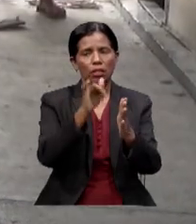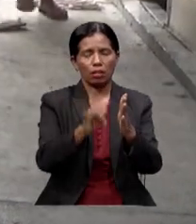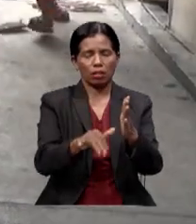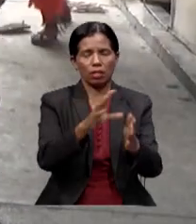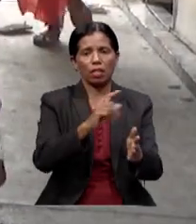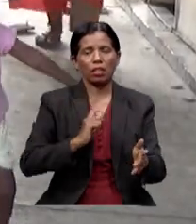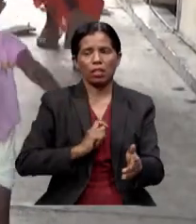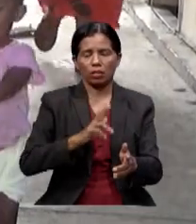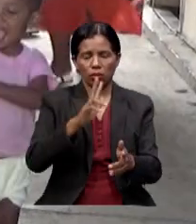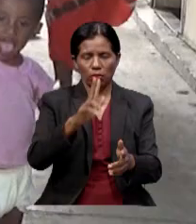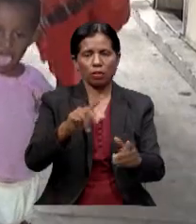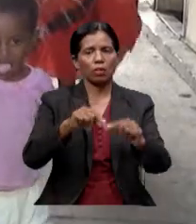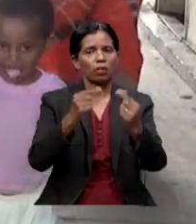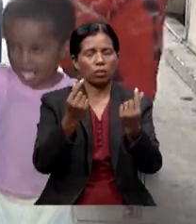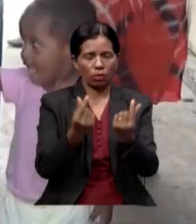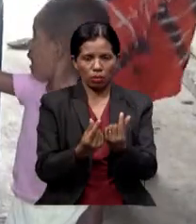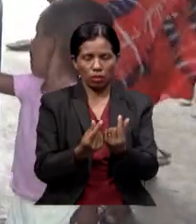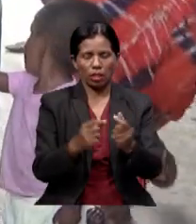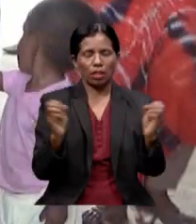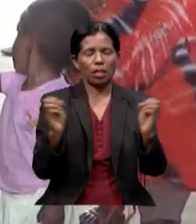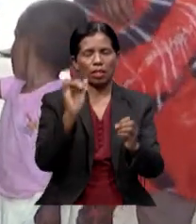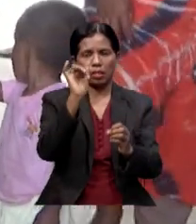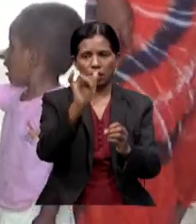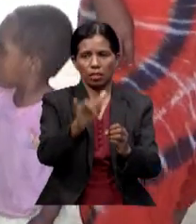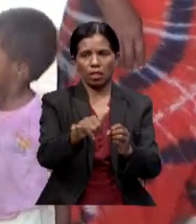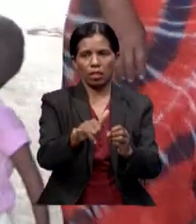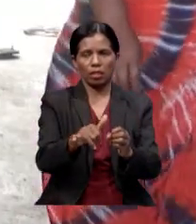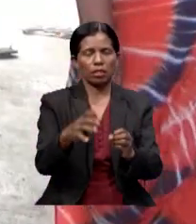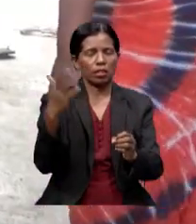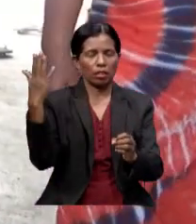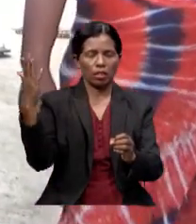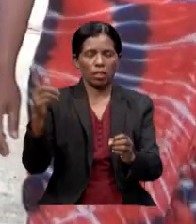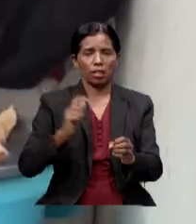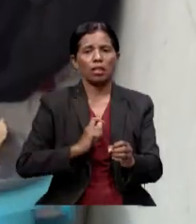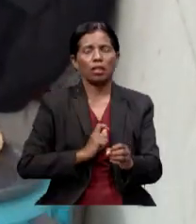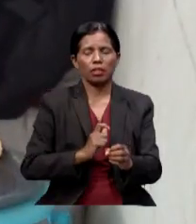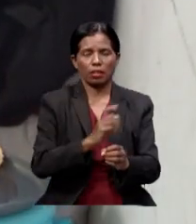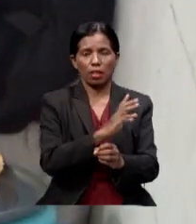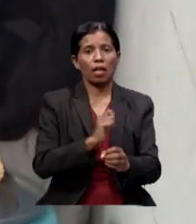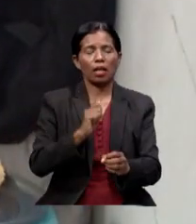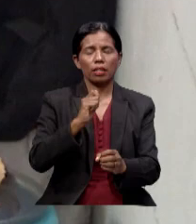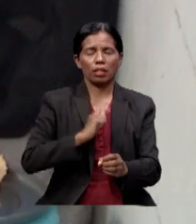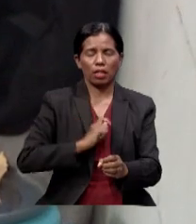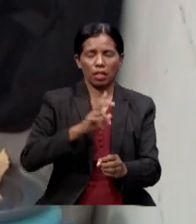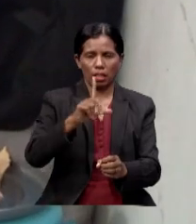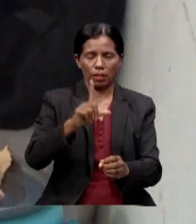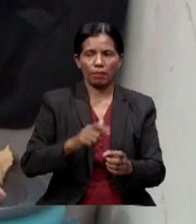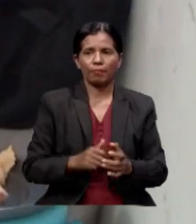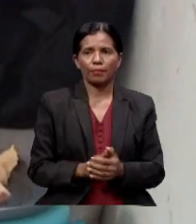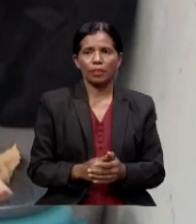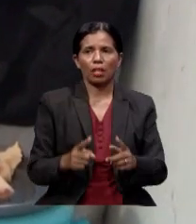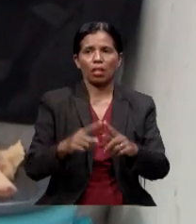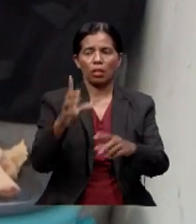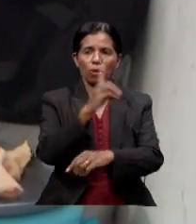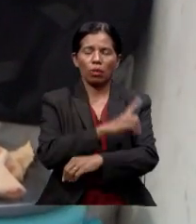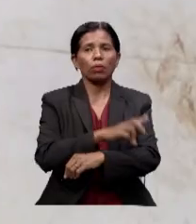tas tolu, no grupu ida nebe la concorda hela iha Aitara Claran. Ene ho himba lorong ruana, parti guvernu